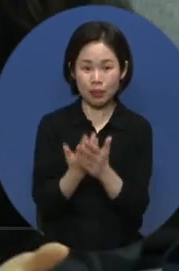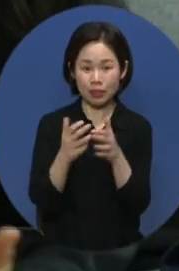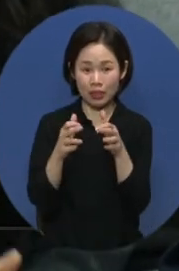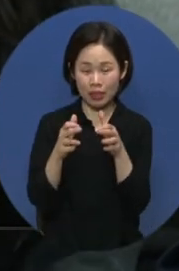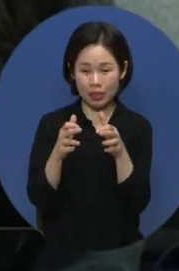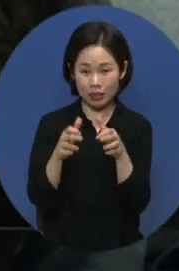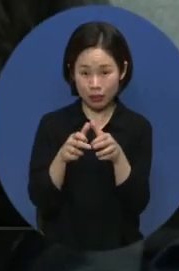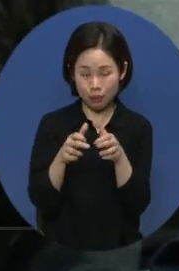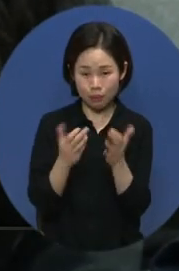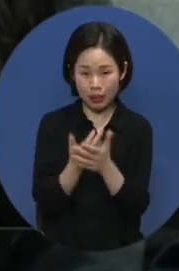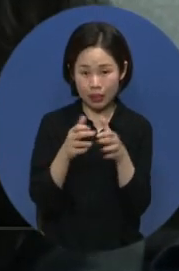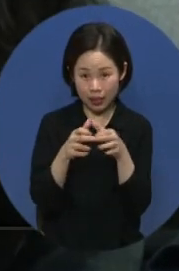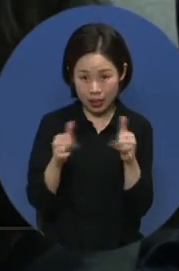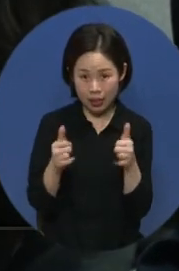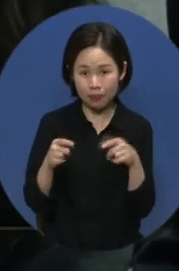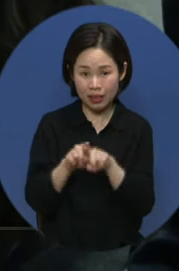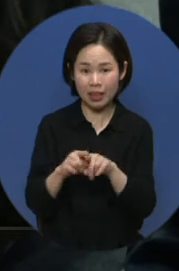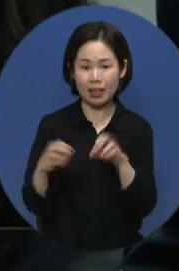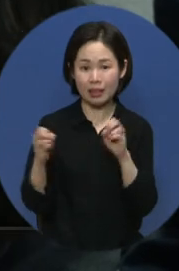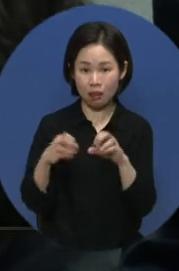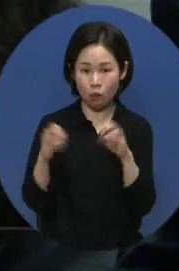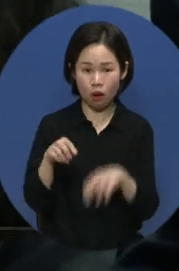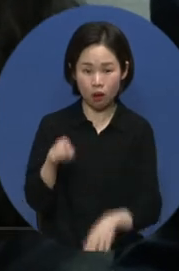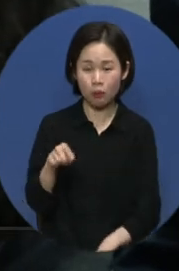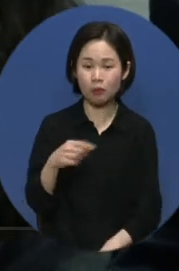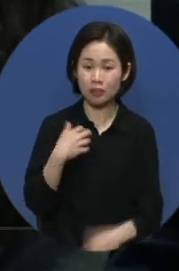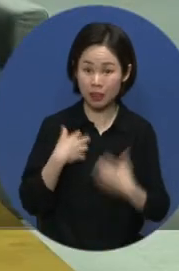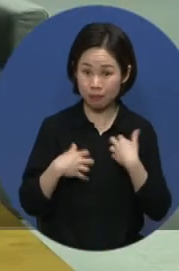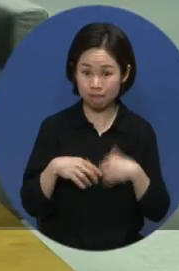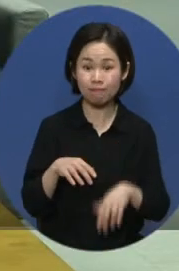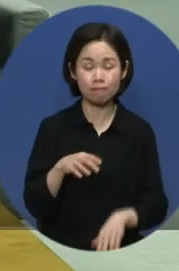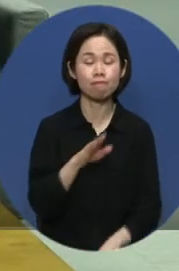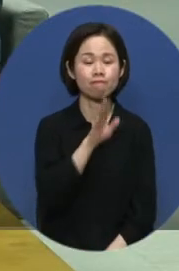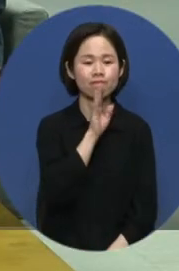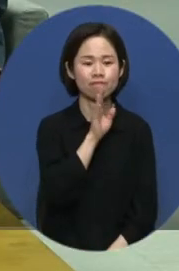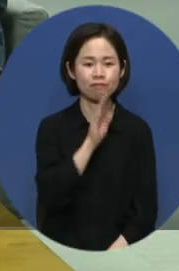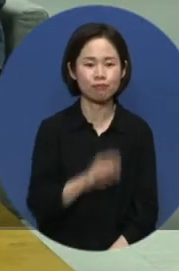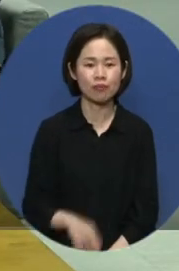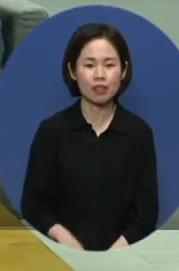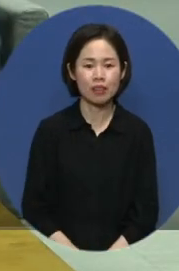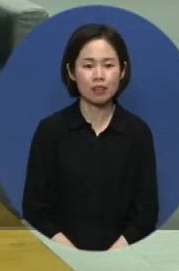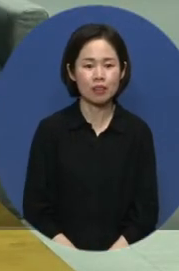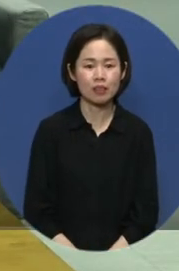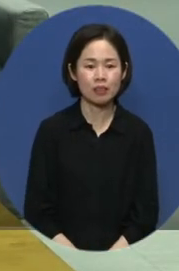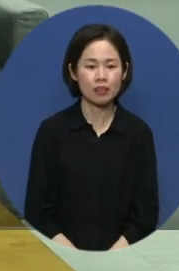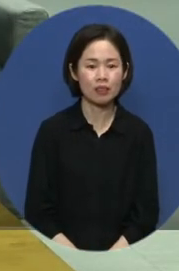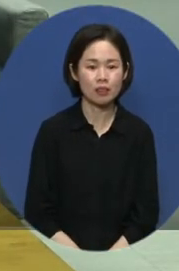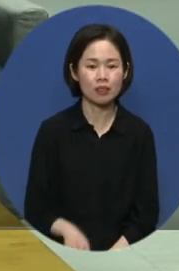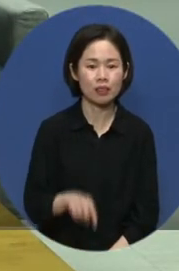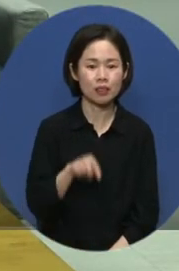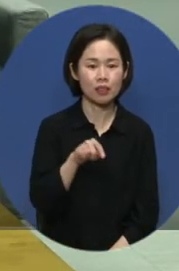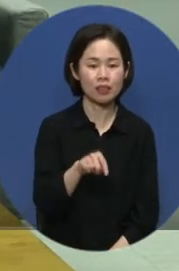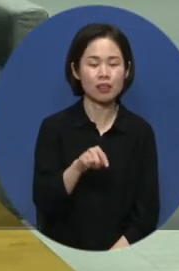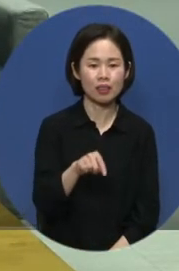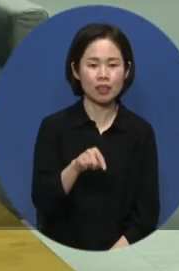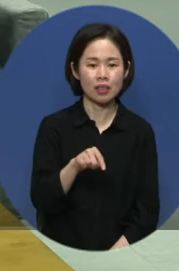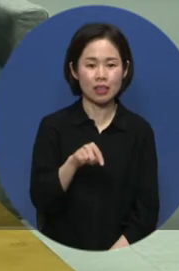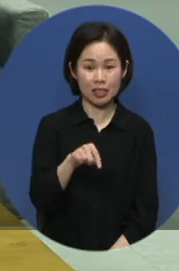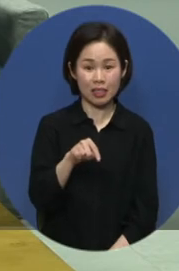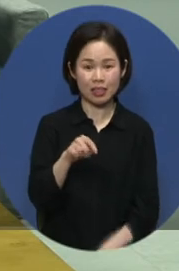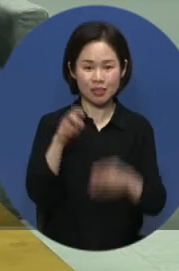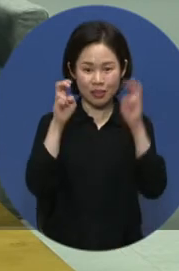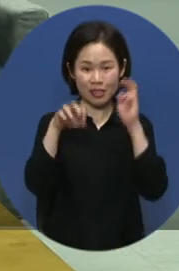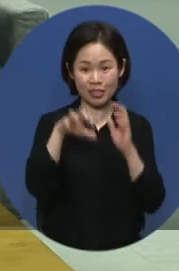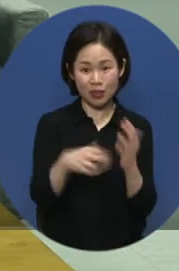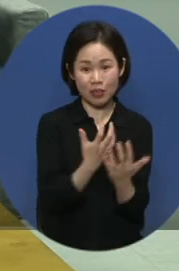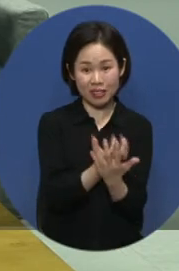당사자들이랑 이야기 나누고 했던 게 재밌었어요. 네, 그렇습니다. 시연 정보를 이제 주영 씨가 우리 소소에서